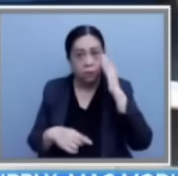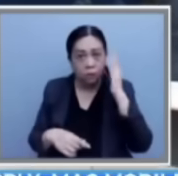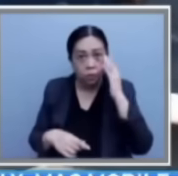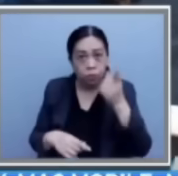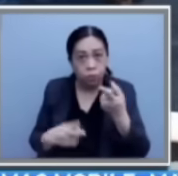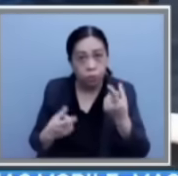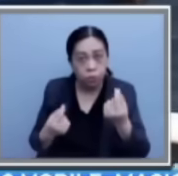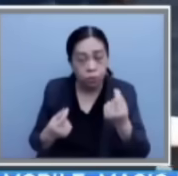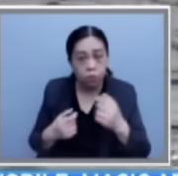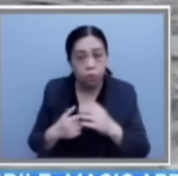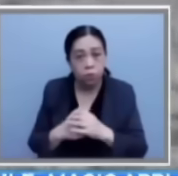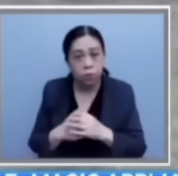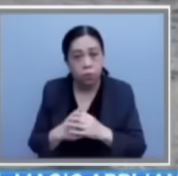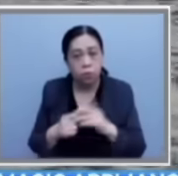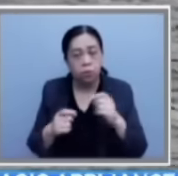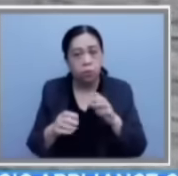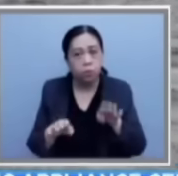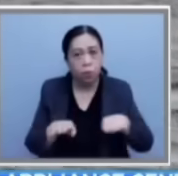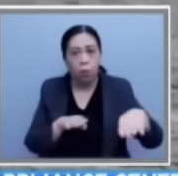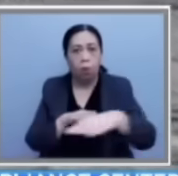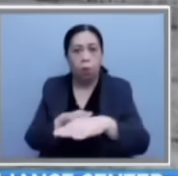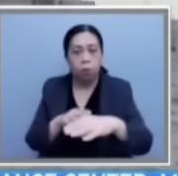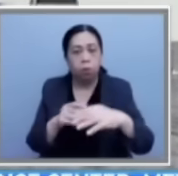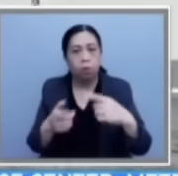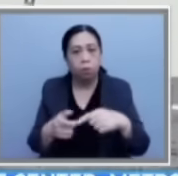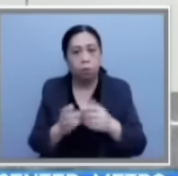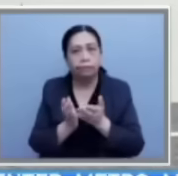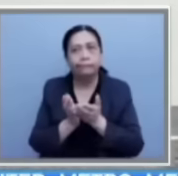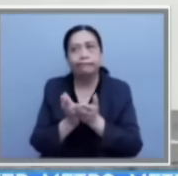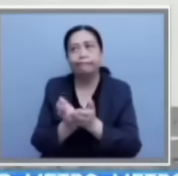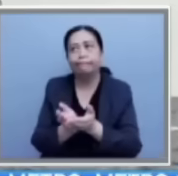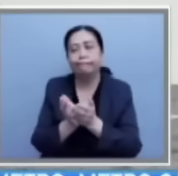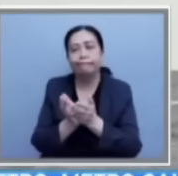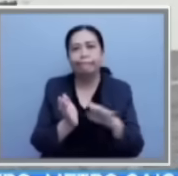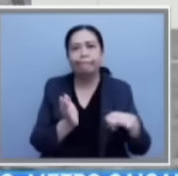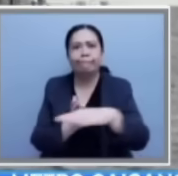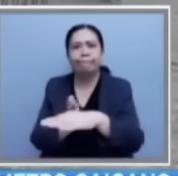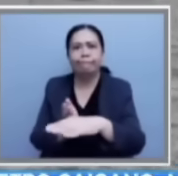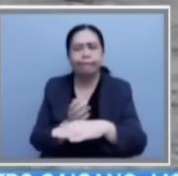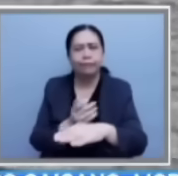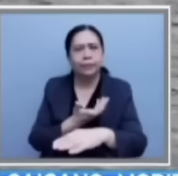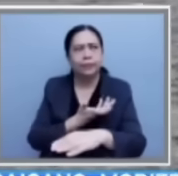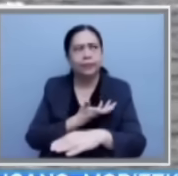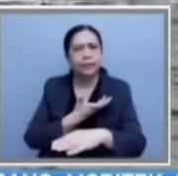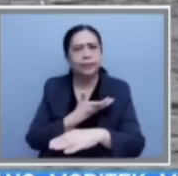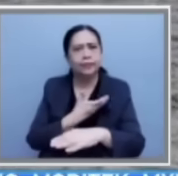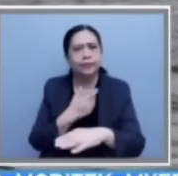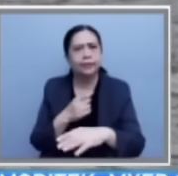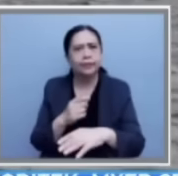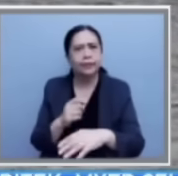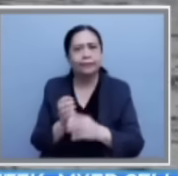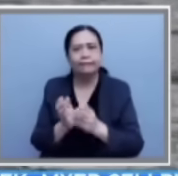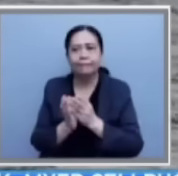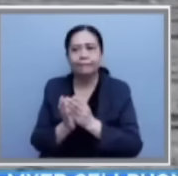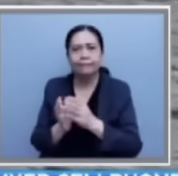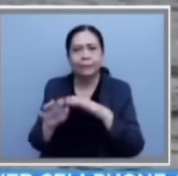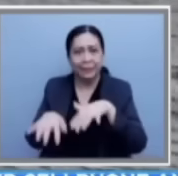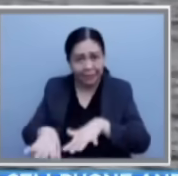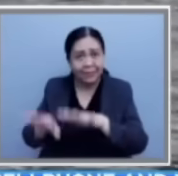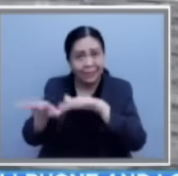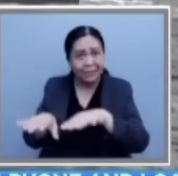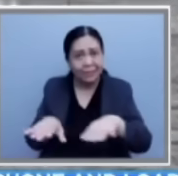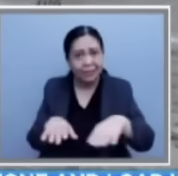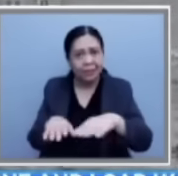oovertake yung ating mga coast Guard Ship tapos sa isakat sa gitna ng karagatan titigil sa